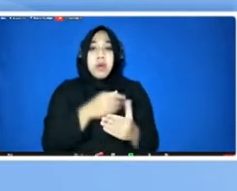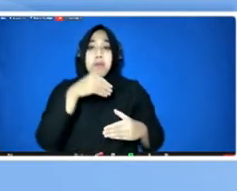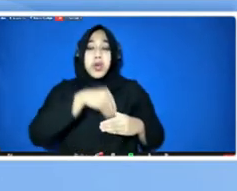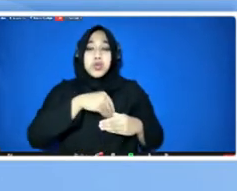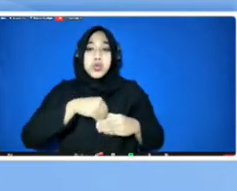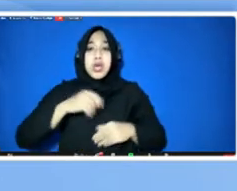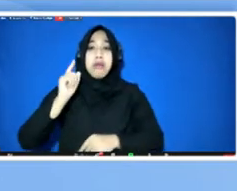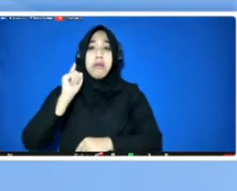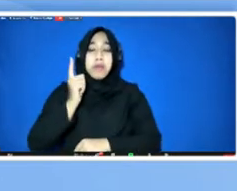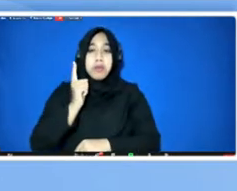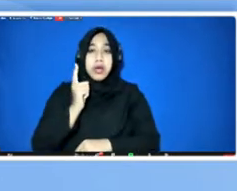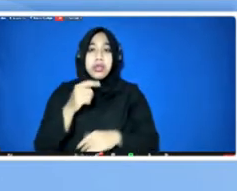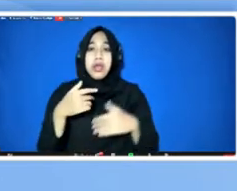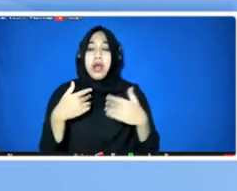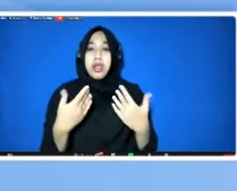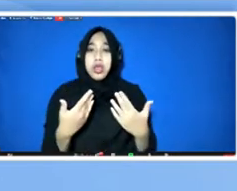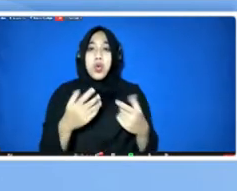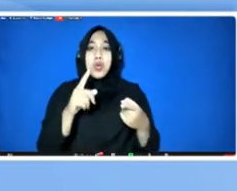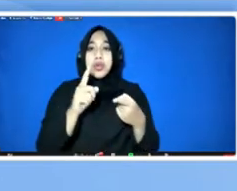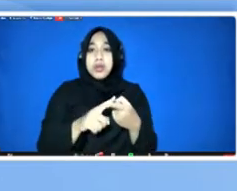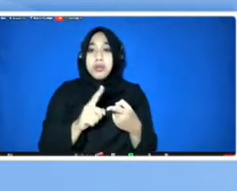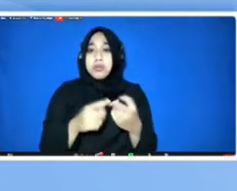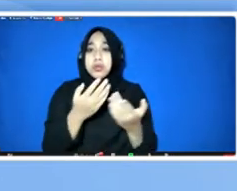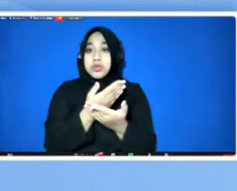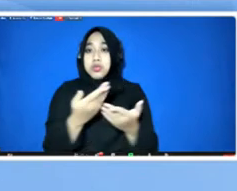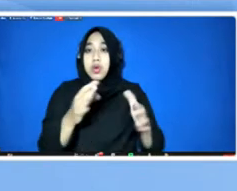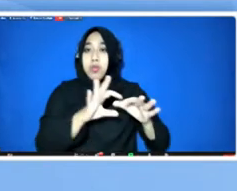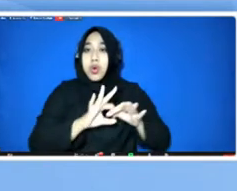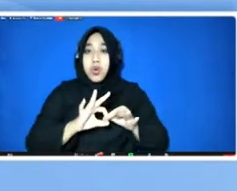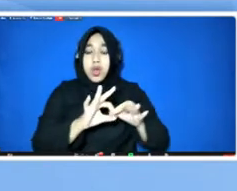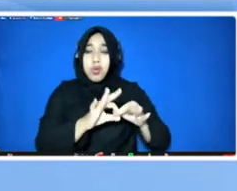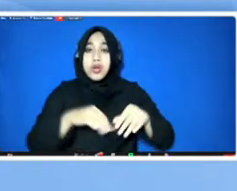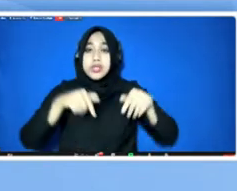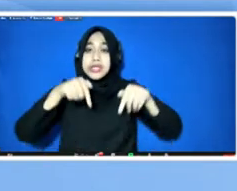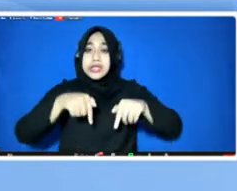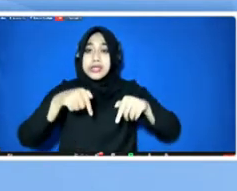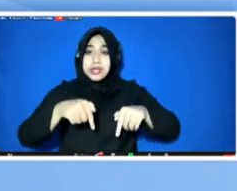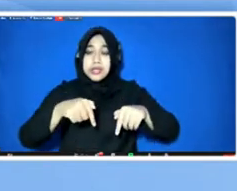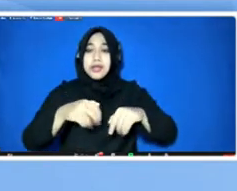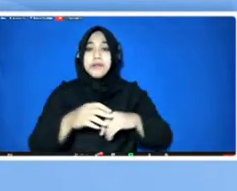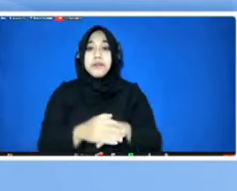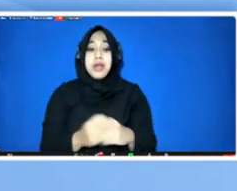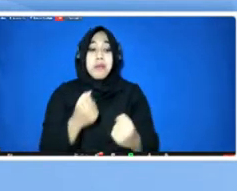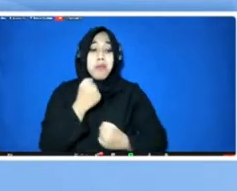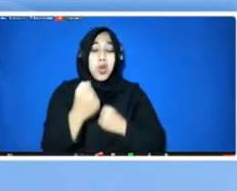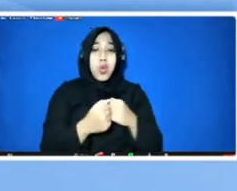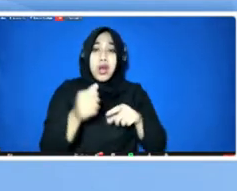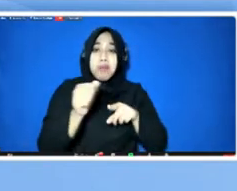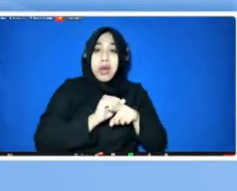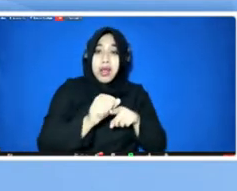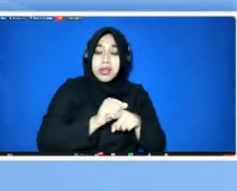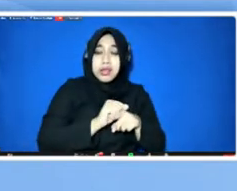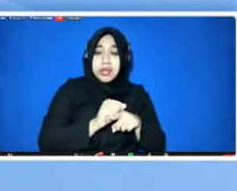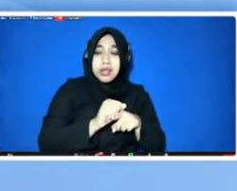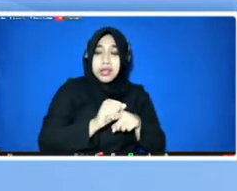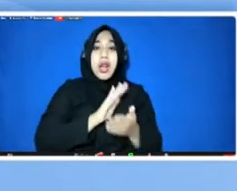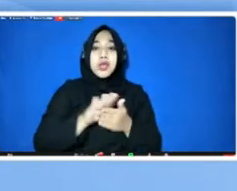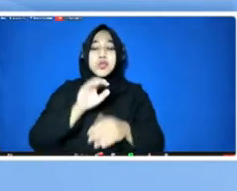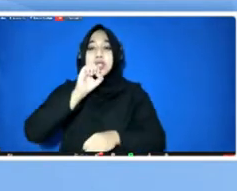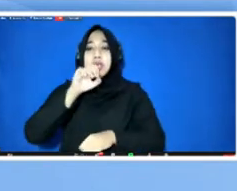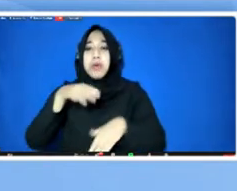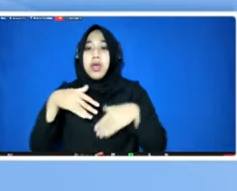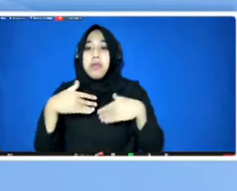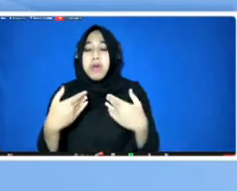pemerintah maupun teman-teman yang berkolaborasi di sini untuk pada saat melakukan pelatihan juga disampaikan bagaimana